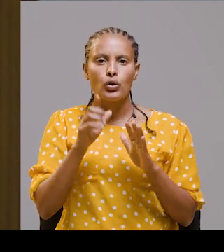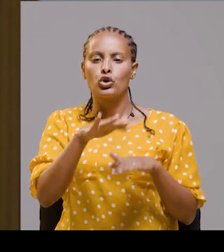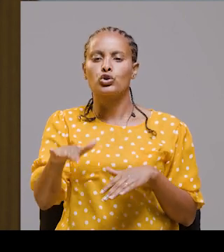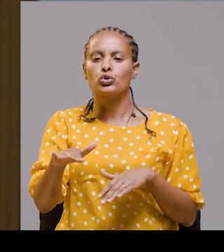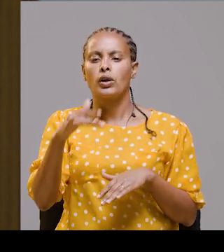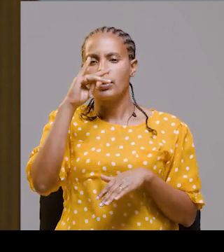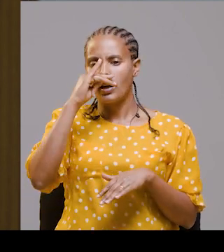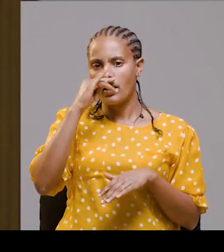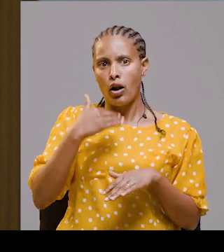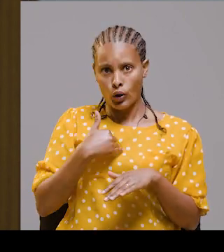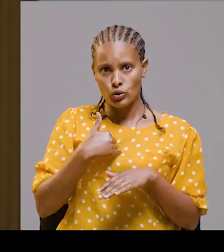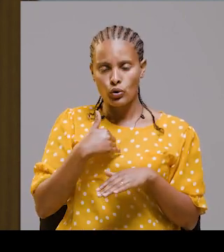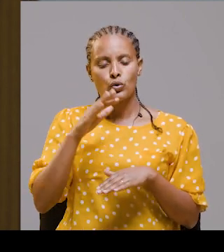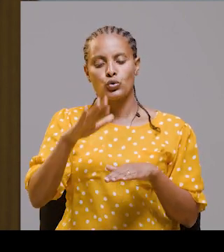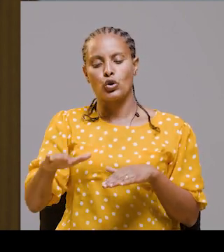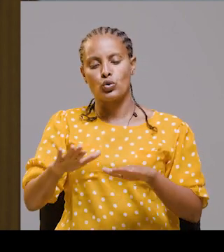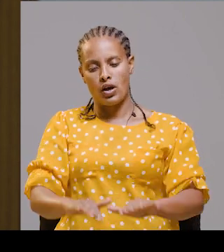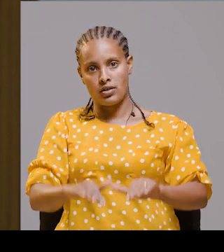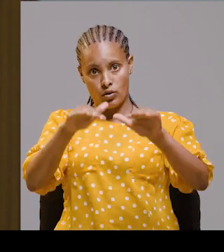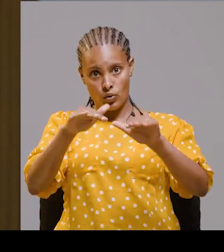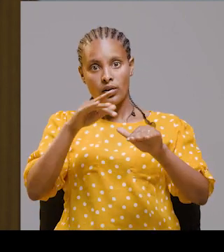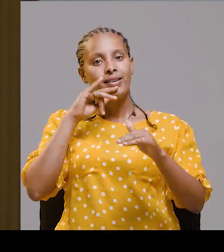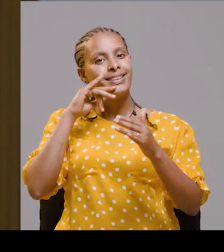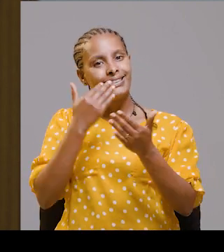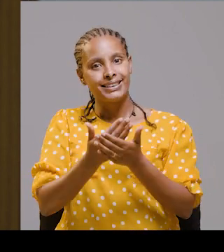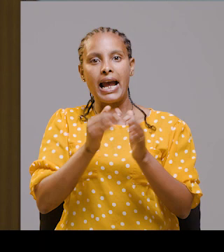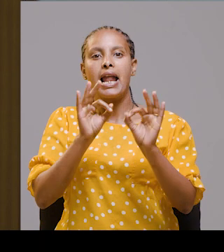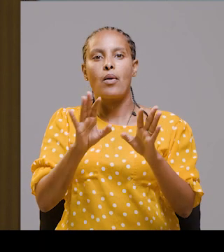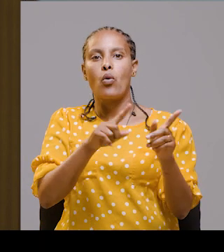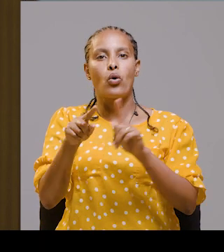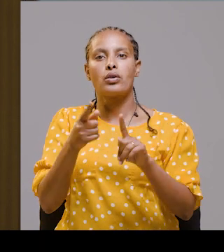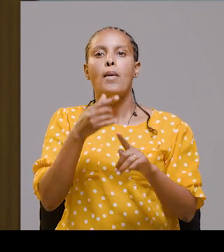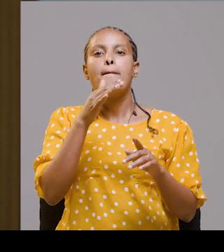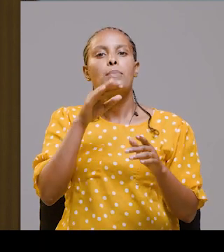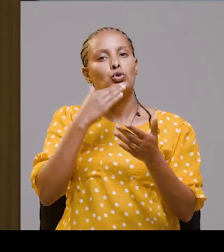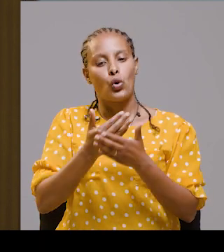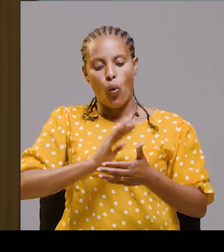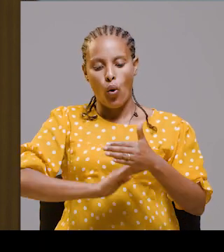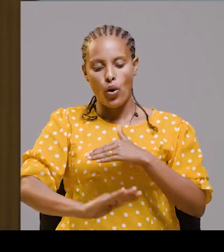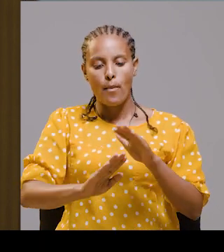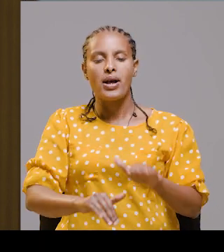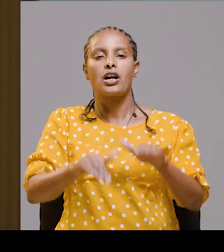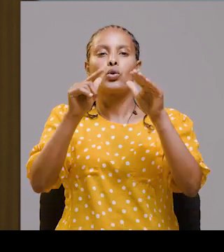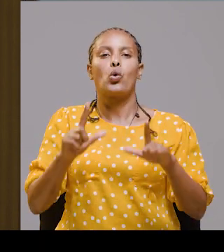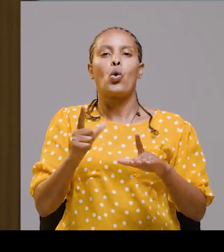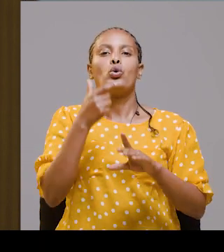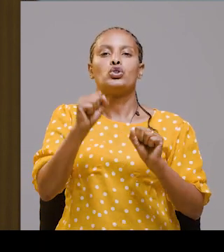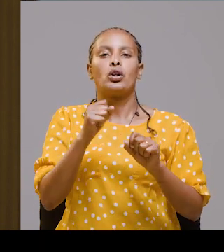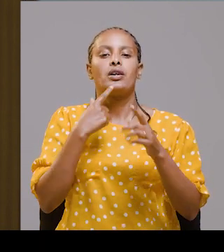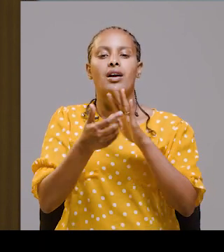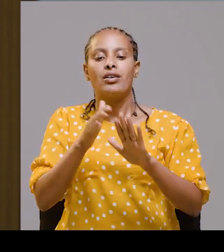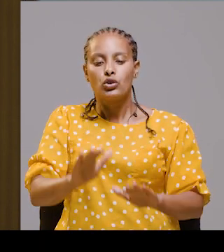ልጆች ያሏቸው ልጆቻቸውን ያሳድጋሉ፣ ልጆች የሌሏቸውም ደግሞ ምናልባት ልጆች ወልደው የሚያሳድጉ ሊሆኑ ይችላሉ።